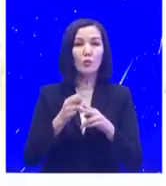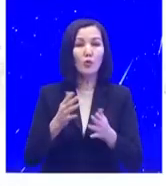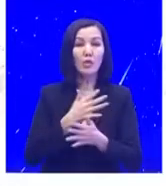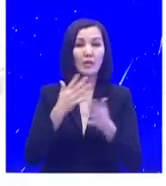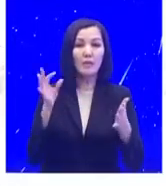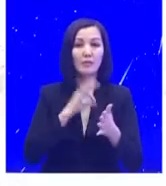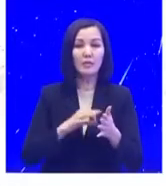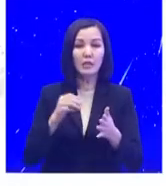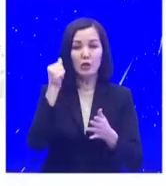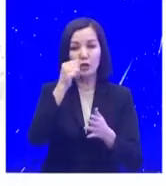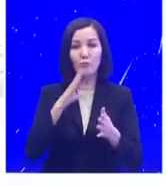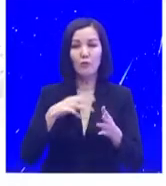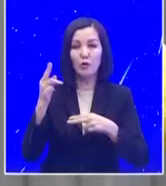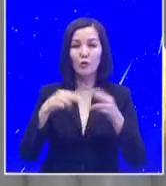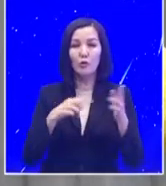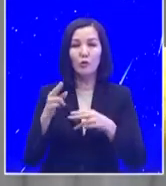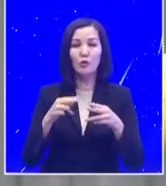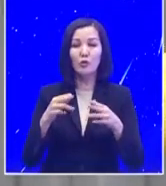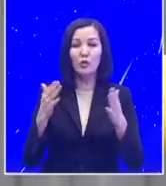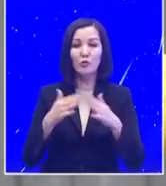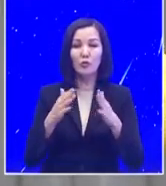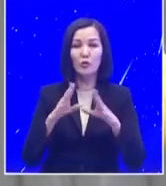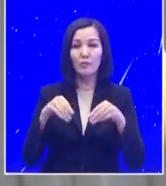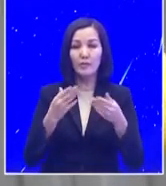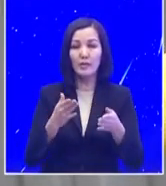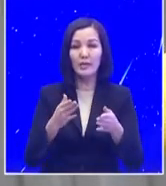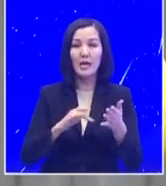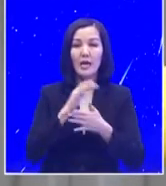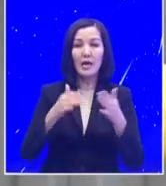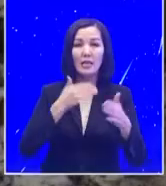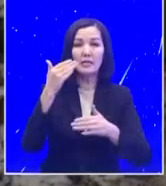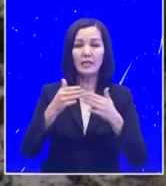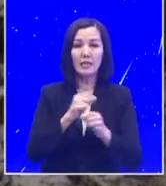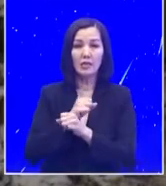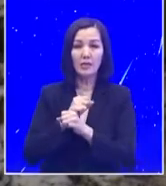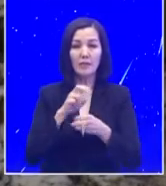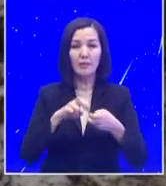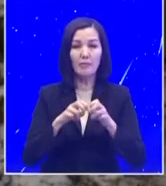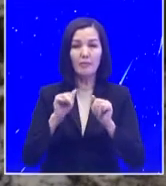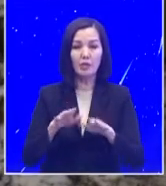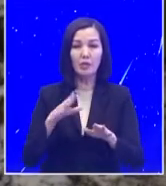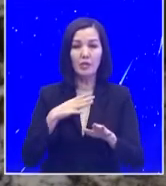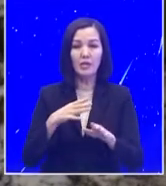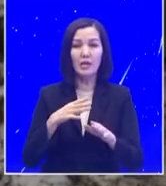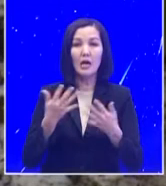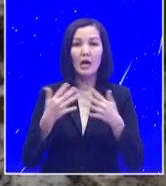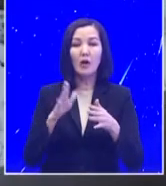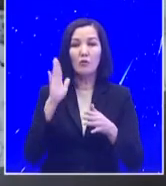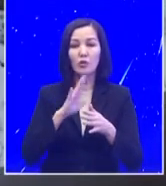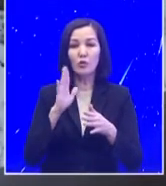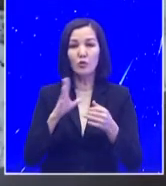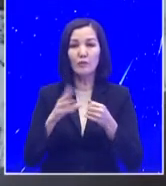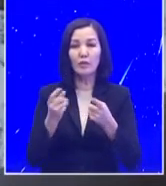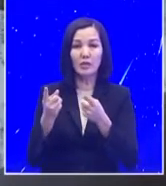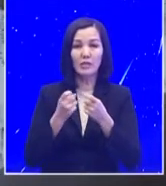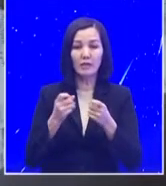болды. Құрылыс ілгерілеп, тұрғын үйлер халыққа берілді. Ең бастысы шаһар сыртындағы саяжайлардың мәселесі шешілді. Ауыз және суармалы су